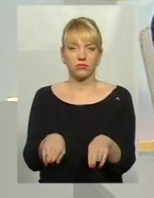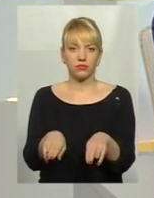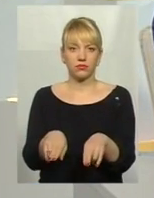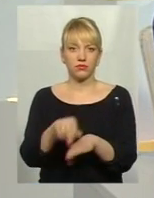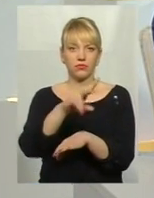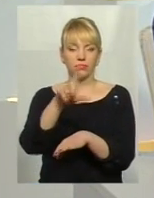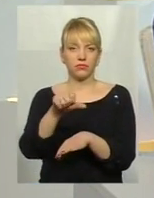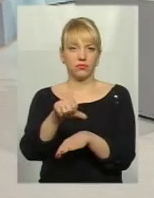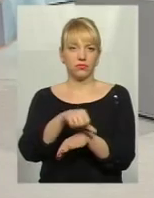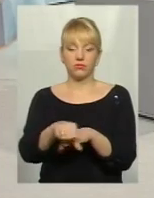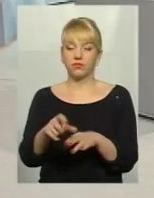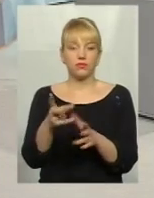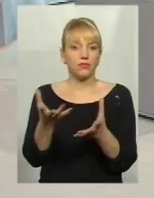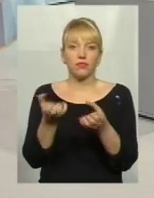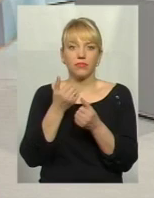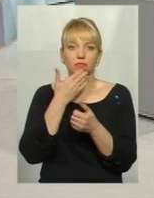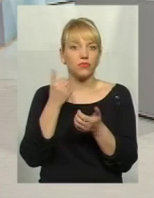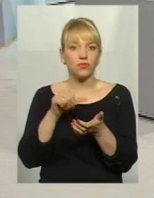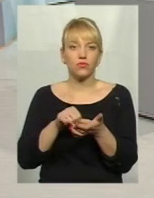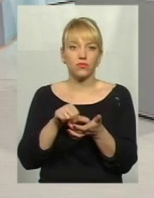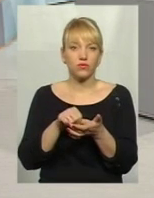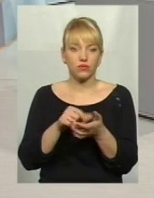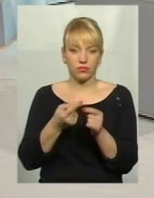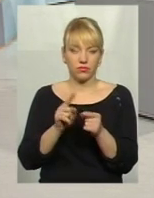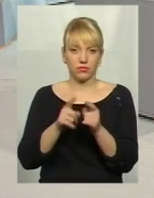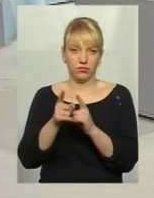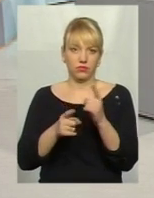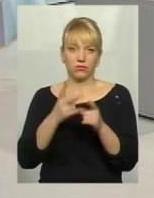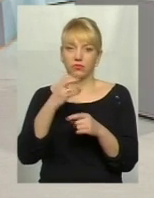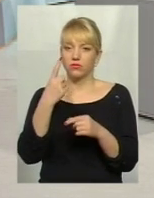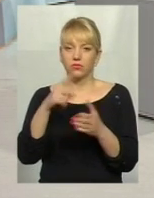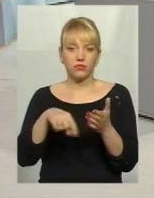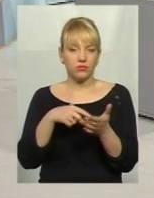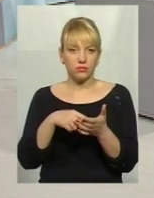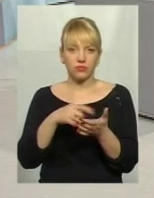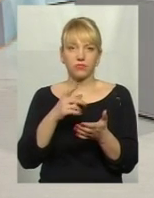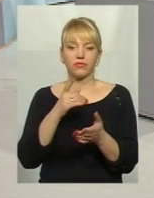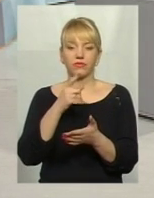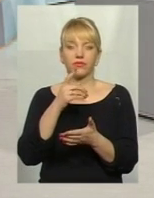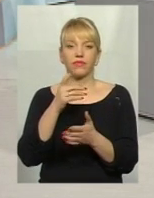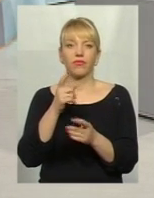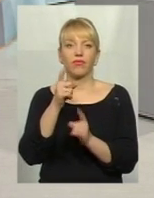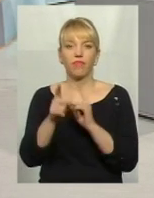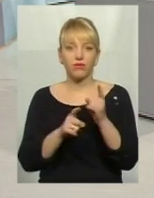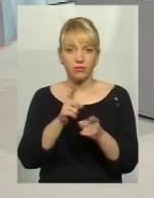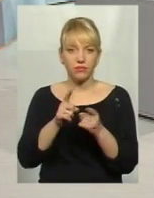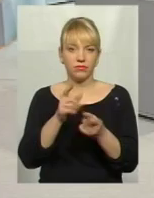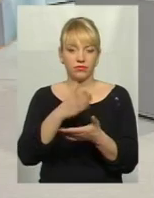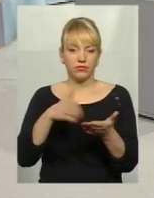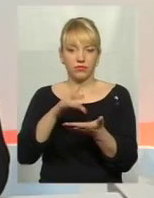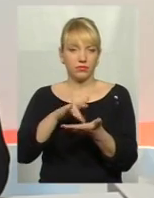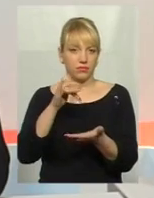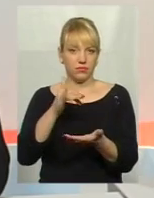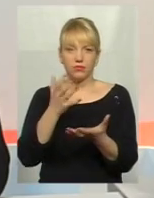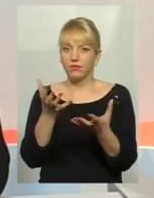Да, вони не приймають участі в цій реформі. Жодне місто обласного значення України в реформі децентралізації не приймає участі, тому що,